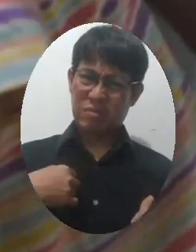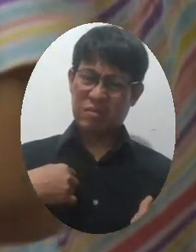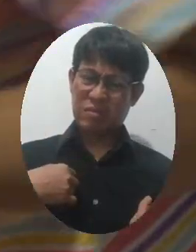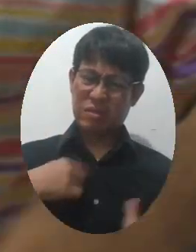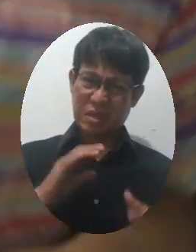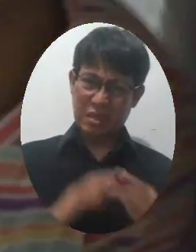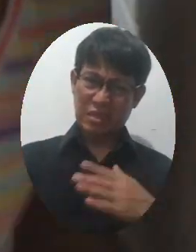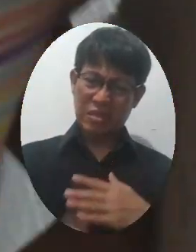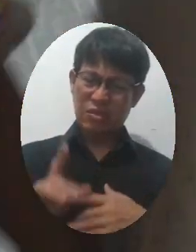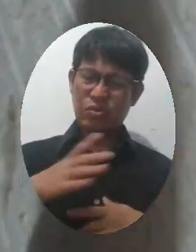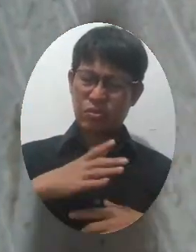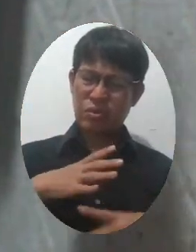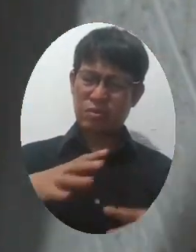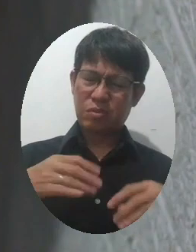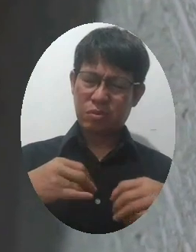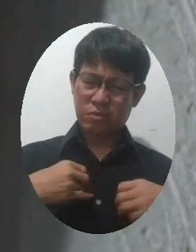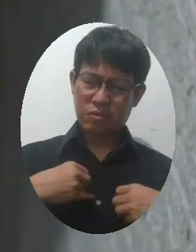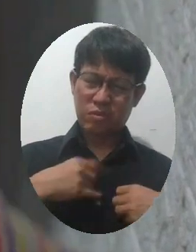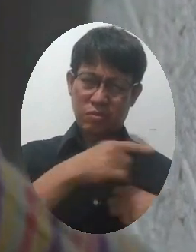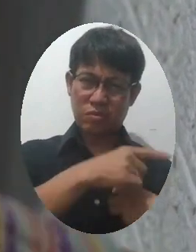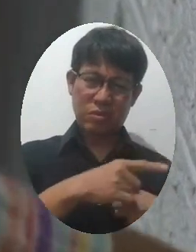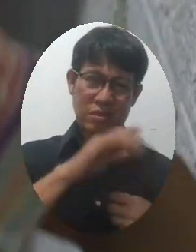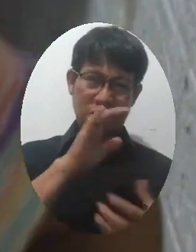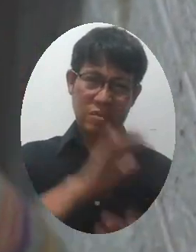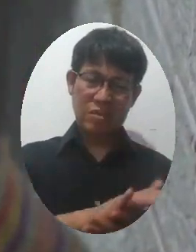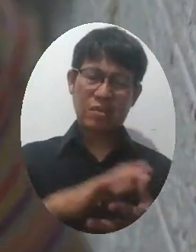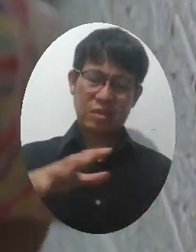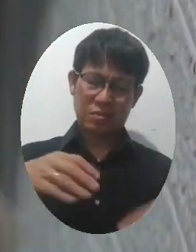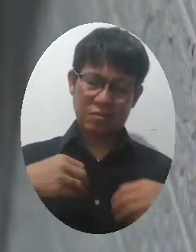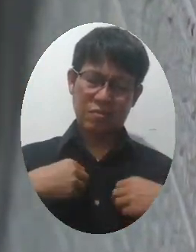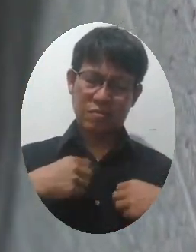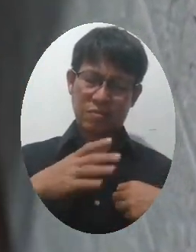yung natanggap ko.